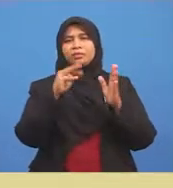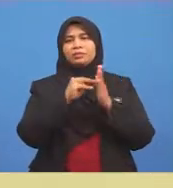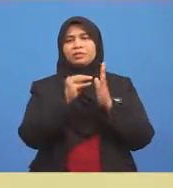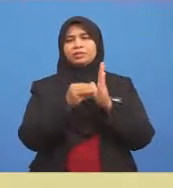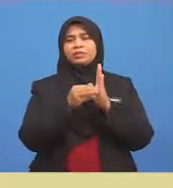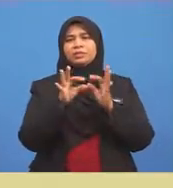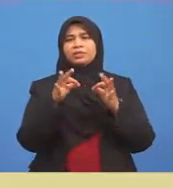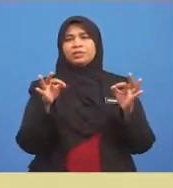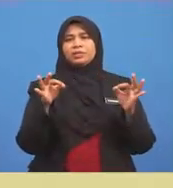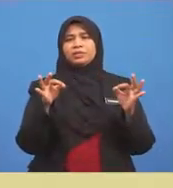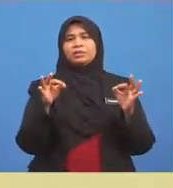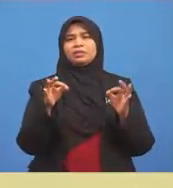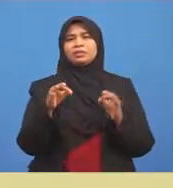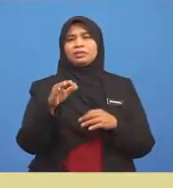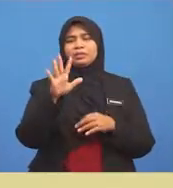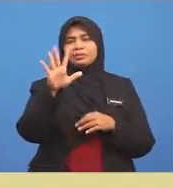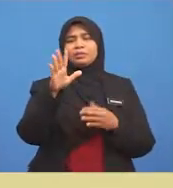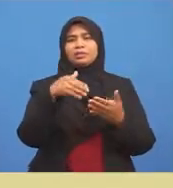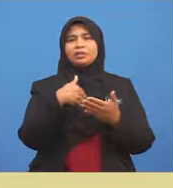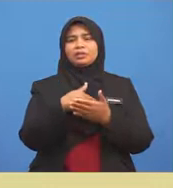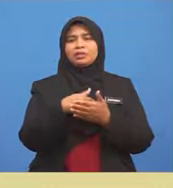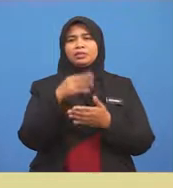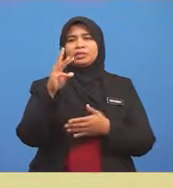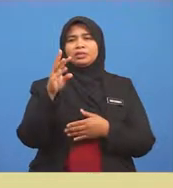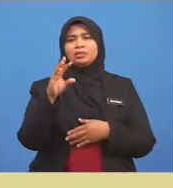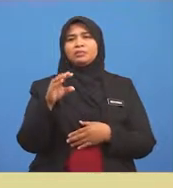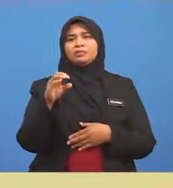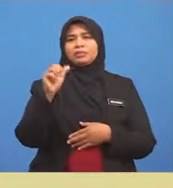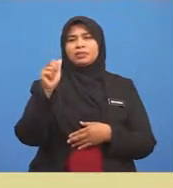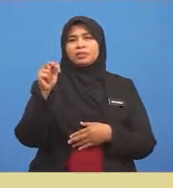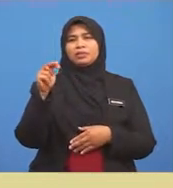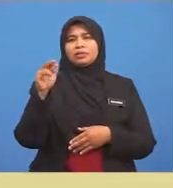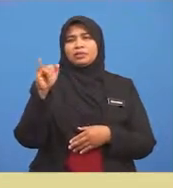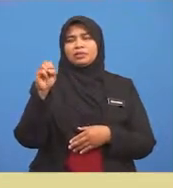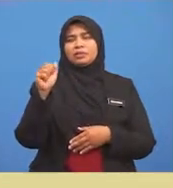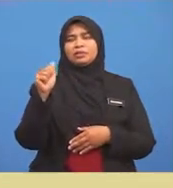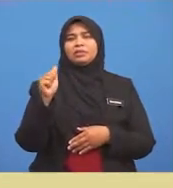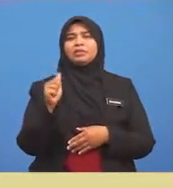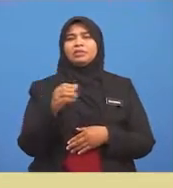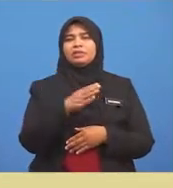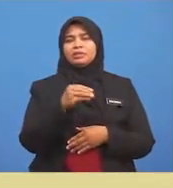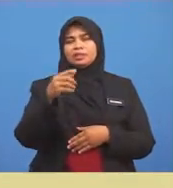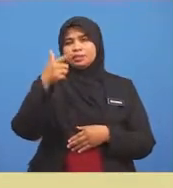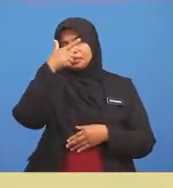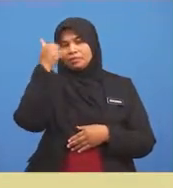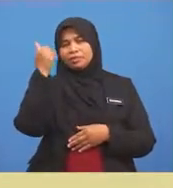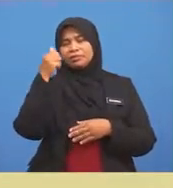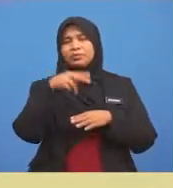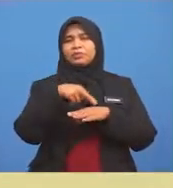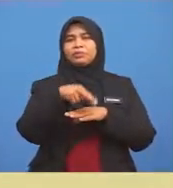menerangkan maksud ayat 5 hingga 6 surah An-Nisa beserta sebab nuzul